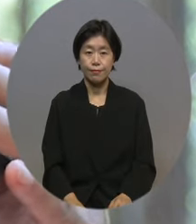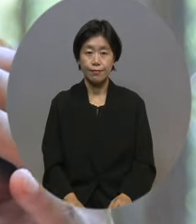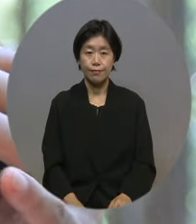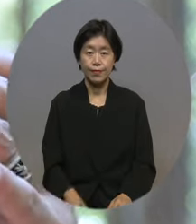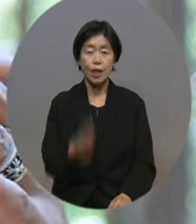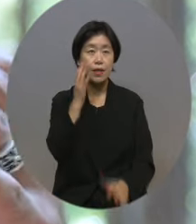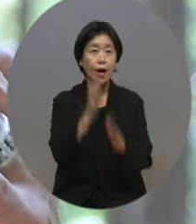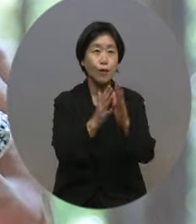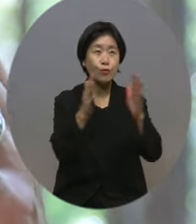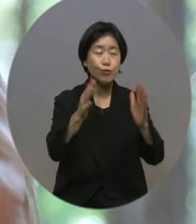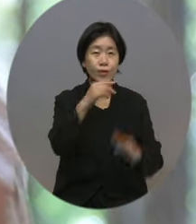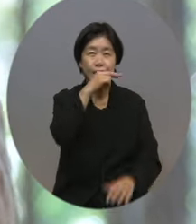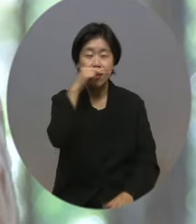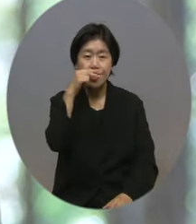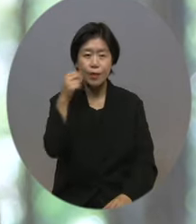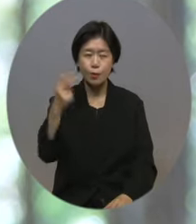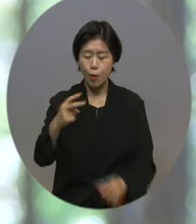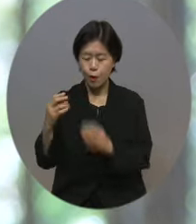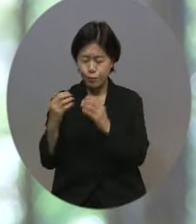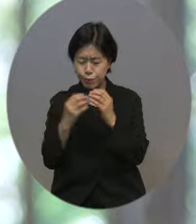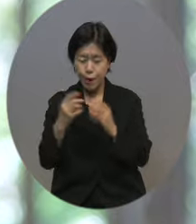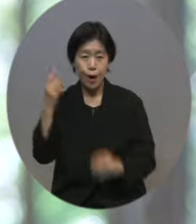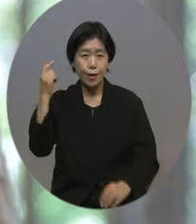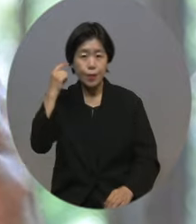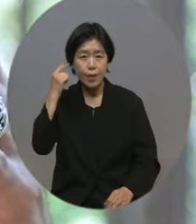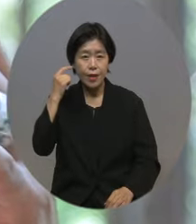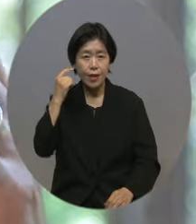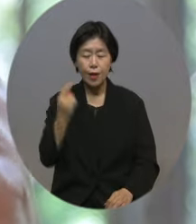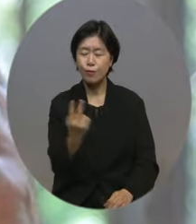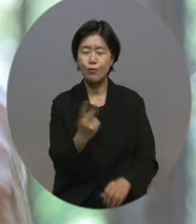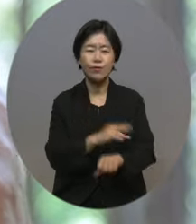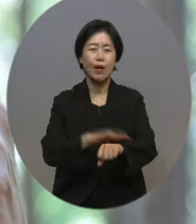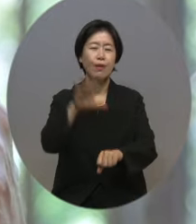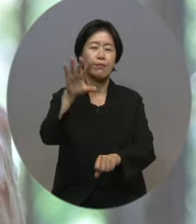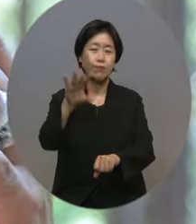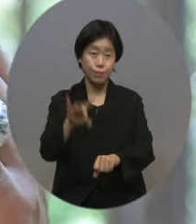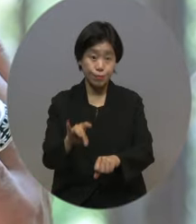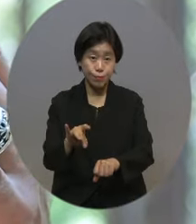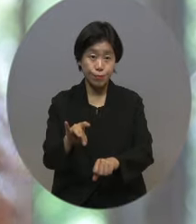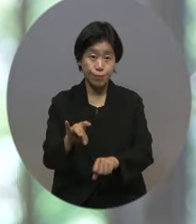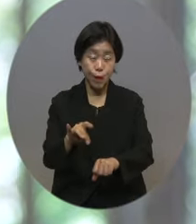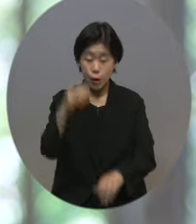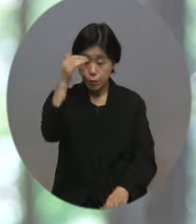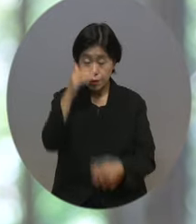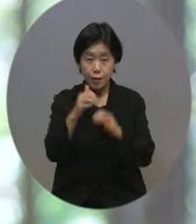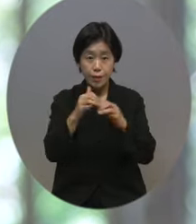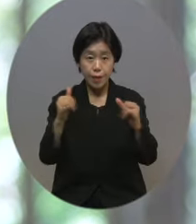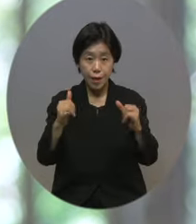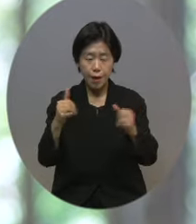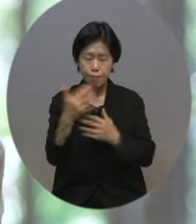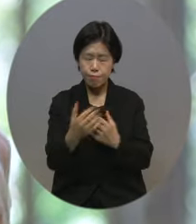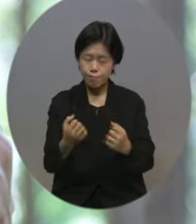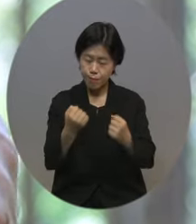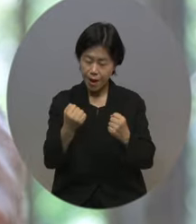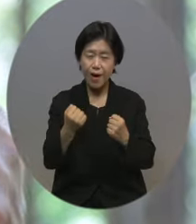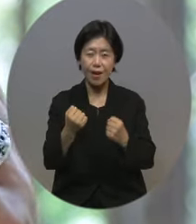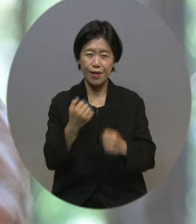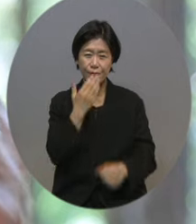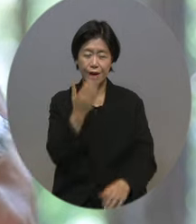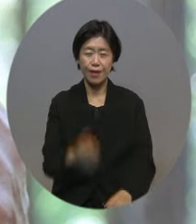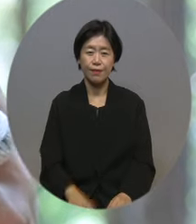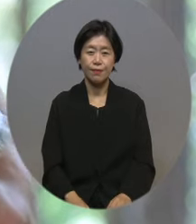편백나무의 향기와 어우러진 팬플룻 소리는 참가자들의 마음을 치유하고 새로운 에너지를 불어넣어줍니다.